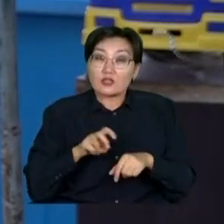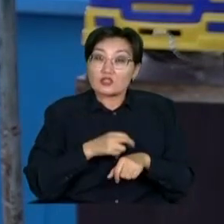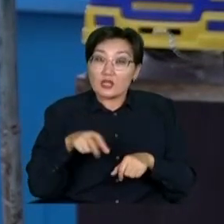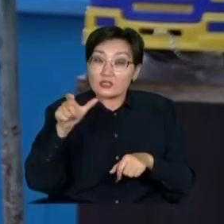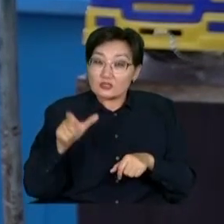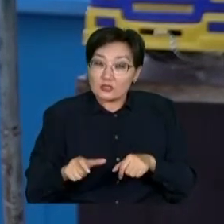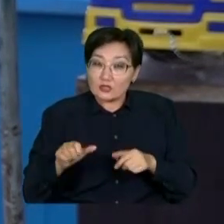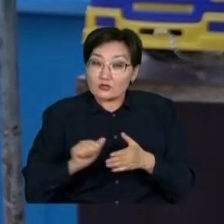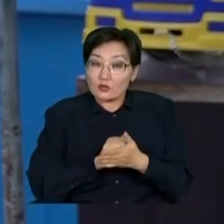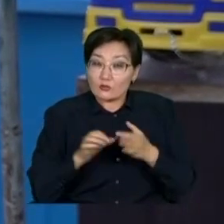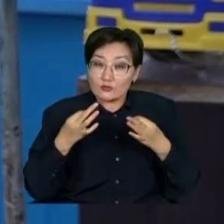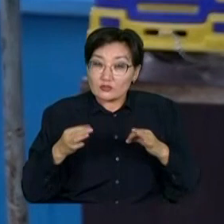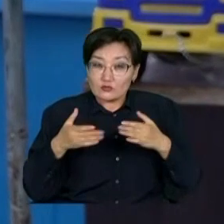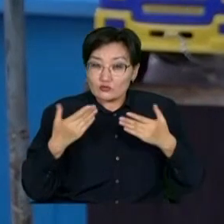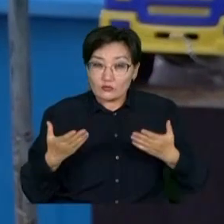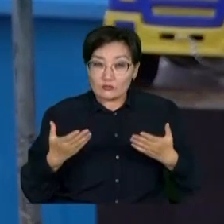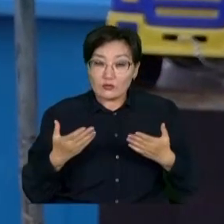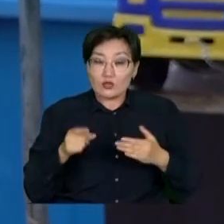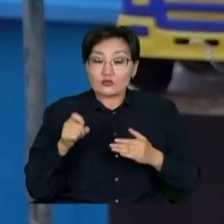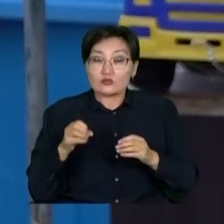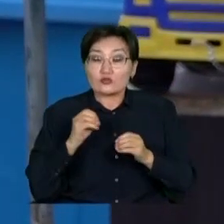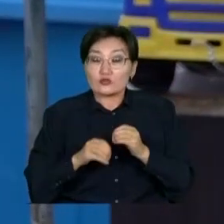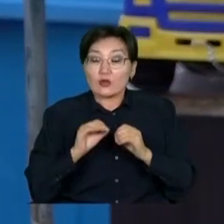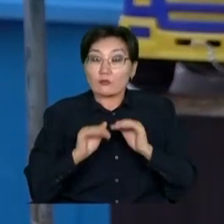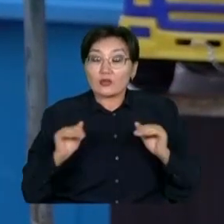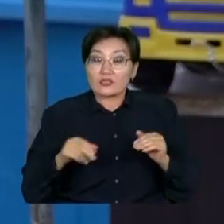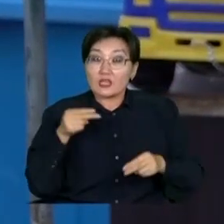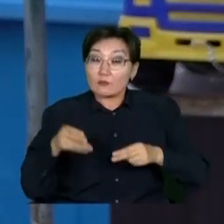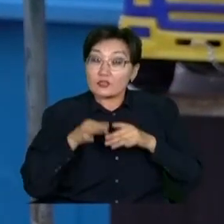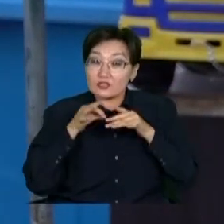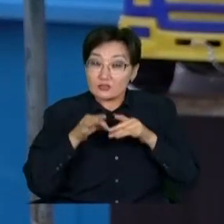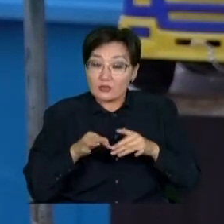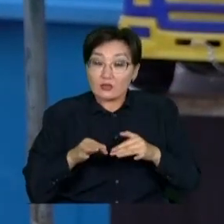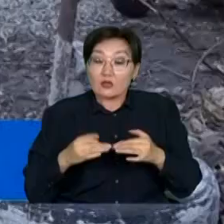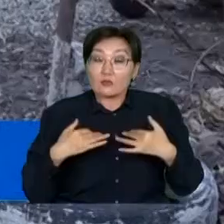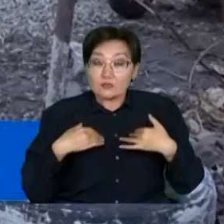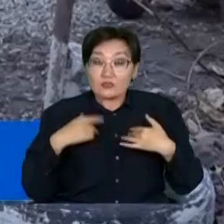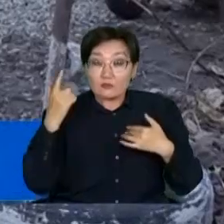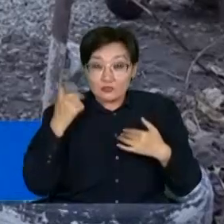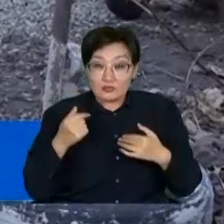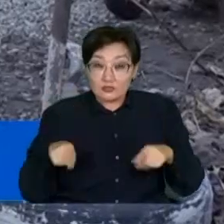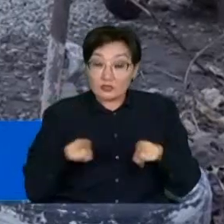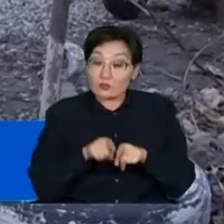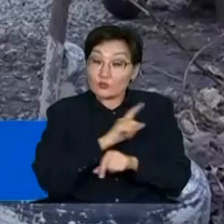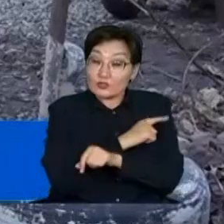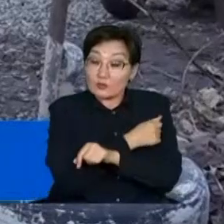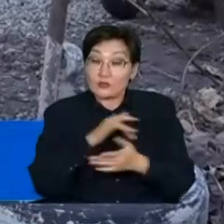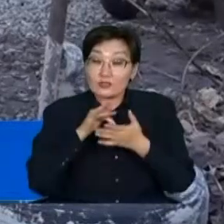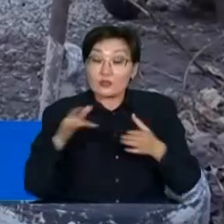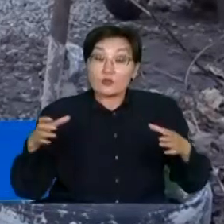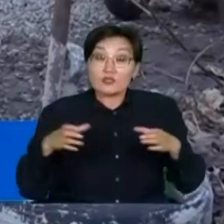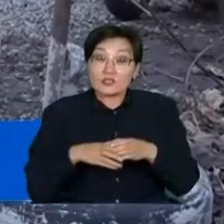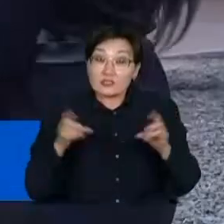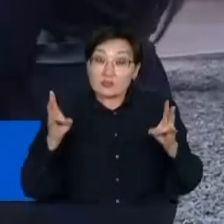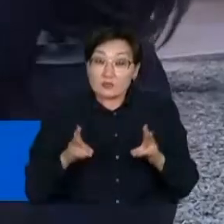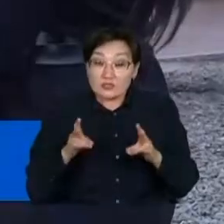дәрігерінде де лицензия жоқ. 110 балаға операция жасалған туралы бізге белгілі. Дәл осы медициналық туризм компаниясынан